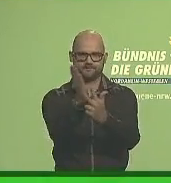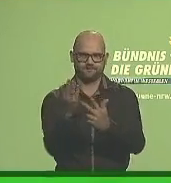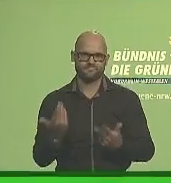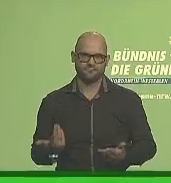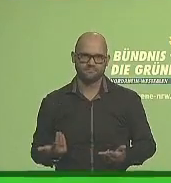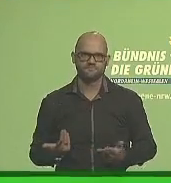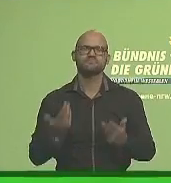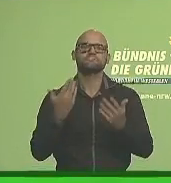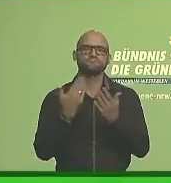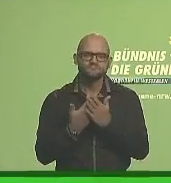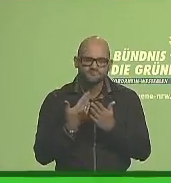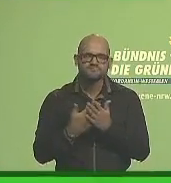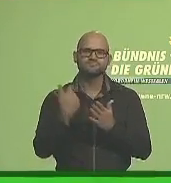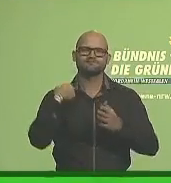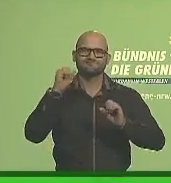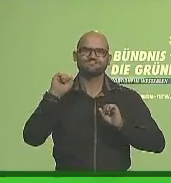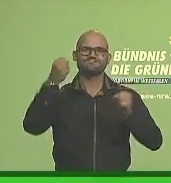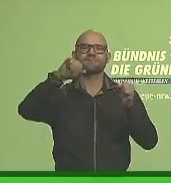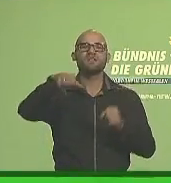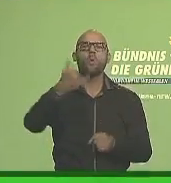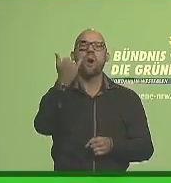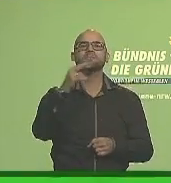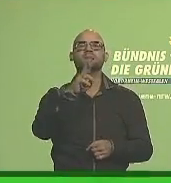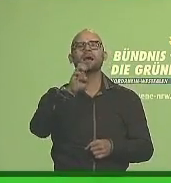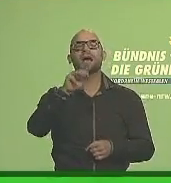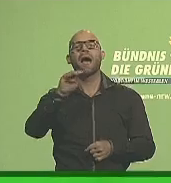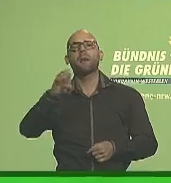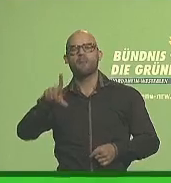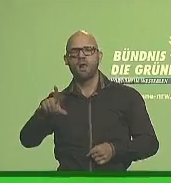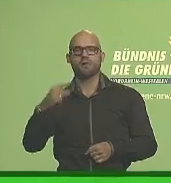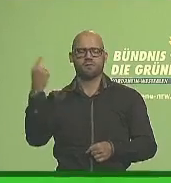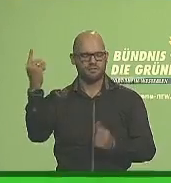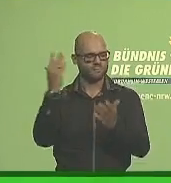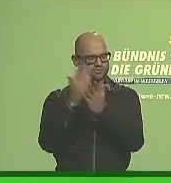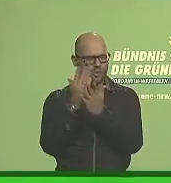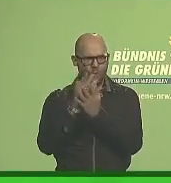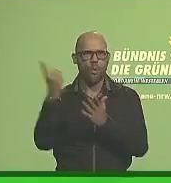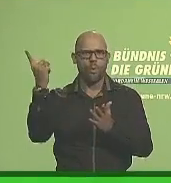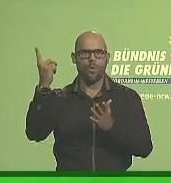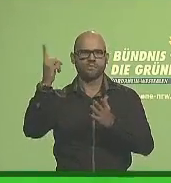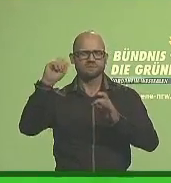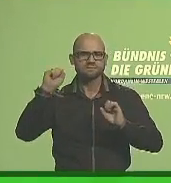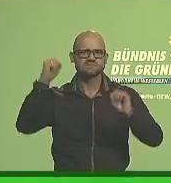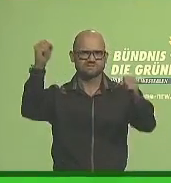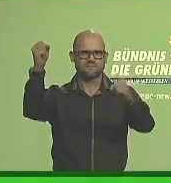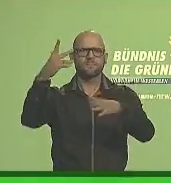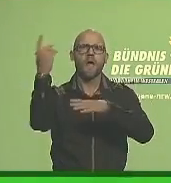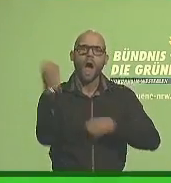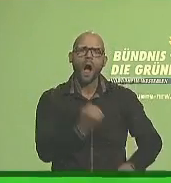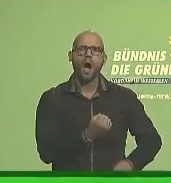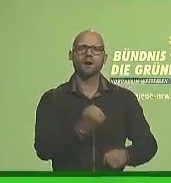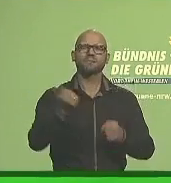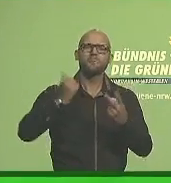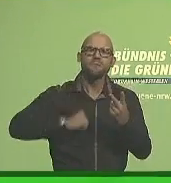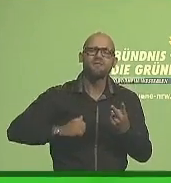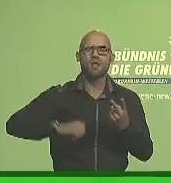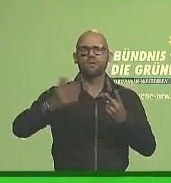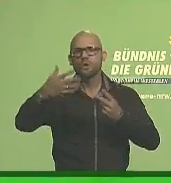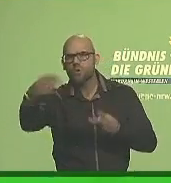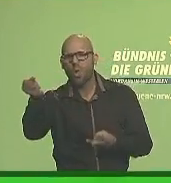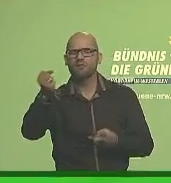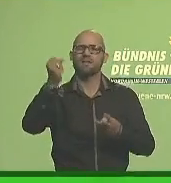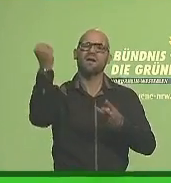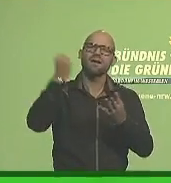NRW handelt. Johannes Remmel, dem ich jetzt vielleicht was vorwegnehme, ist vorangegangen und hat gesagt, in Aachen, in Bielefeld, Köln, Krefeld,